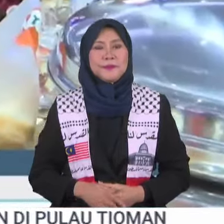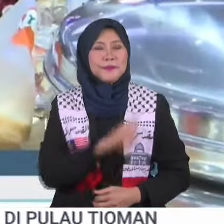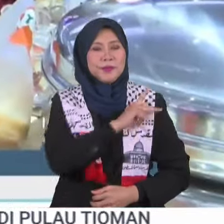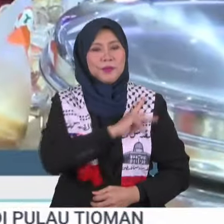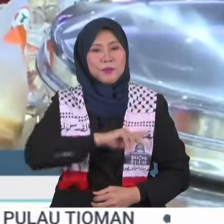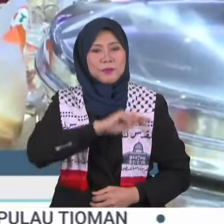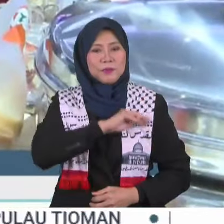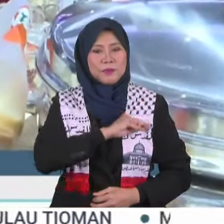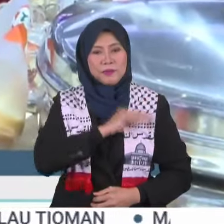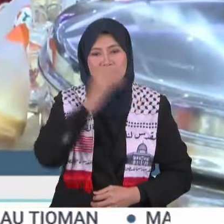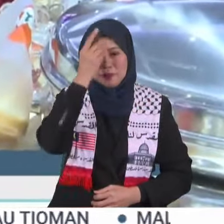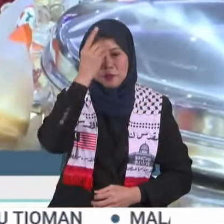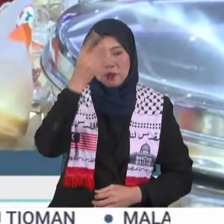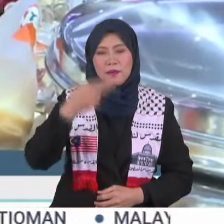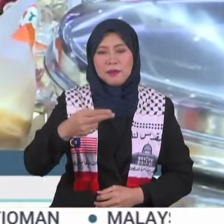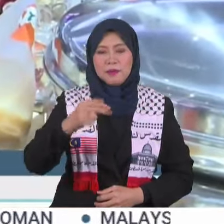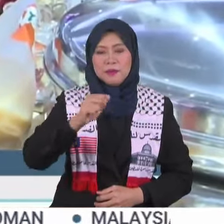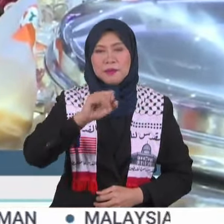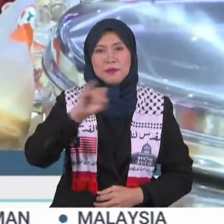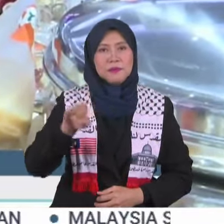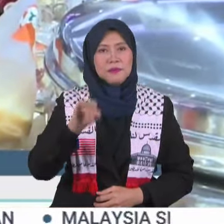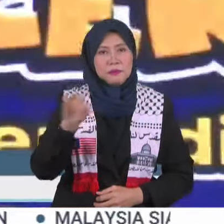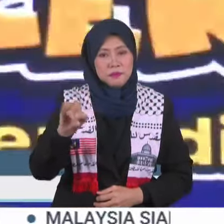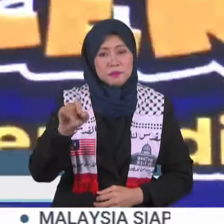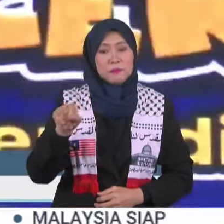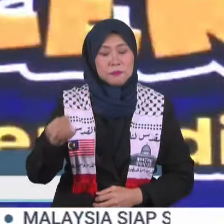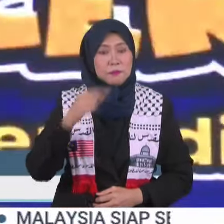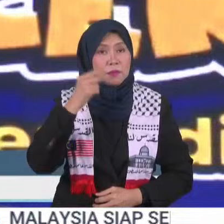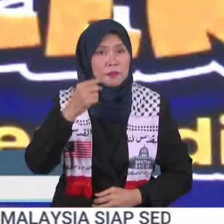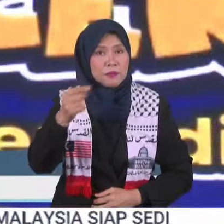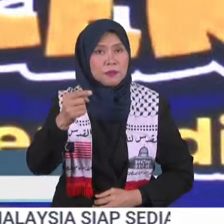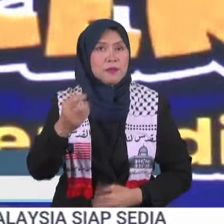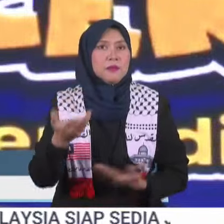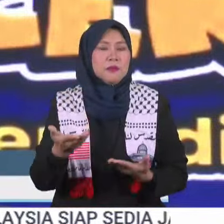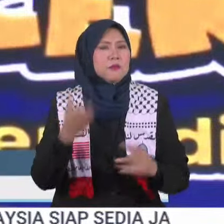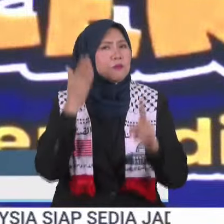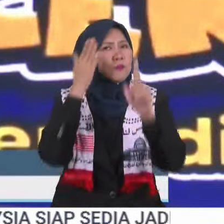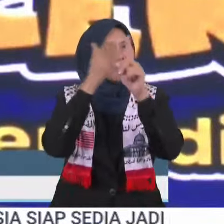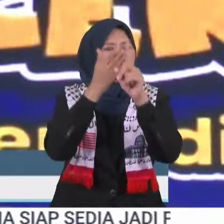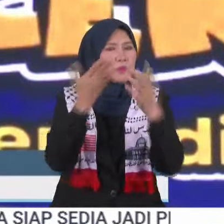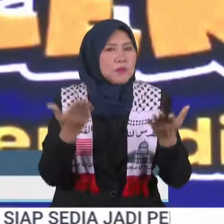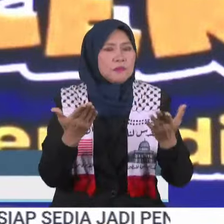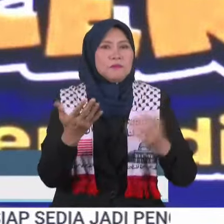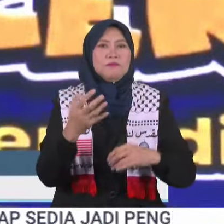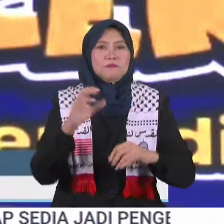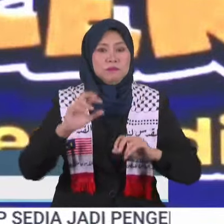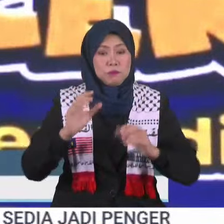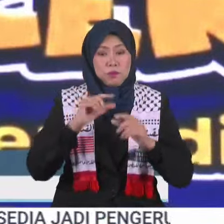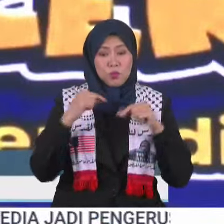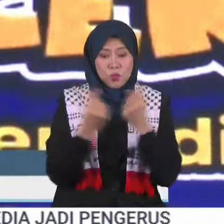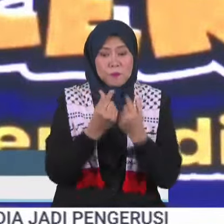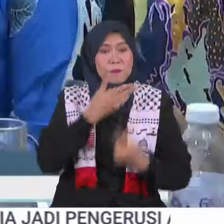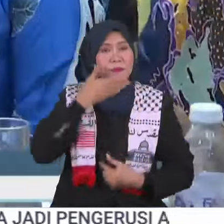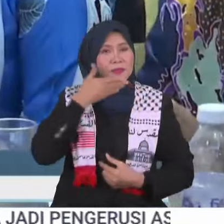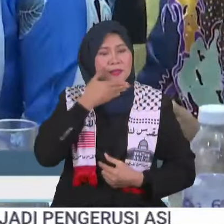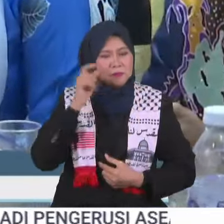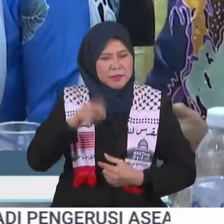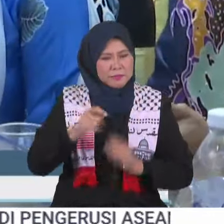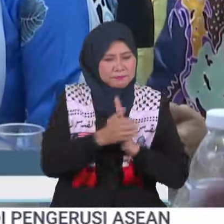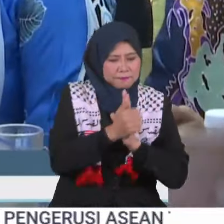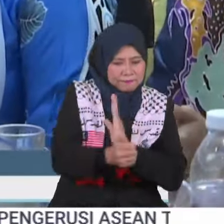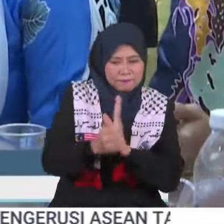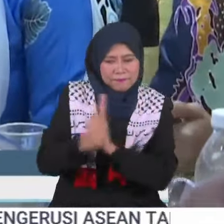Ketua Menteri Datuk Seri Panglima Haji Jin Noor berkata, ia antara lain bertujuan memperkasa golongan belia bagi